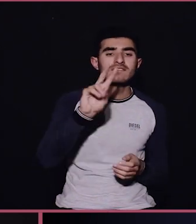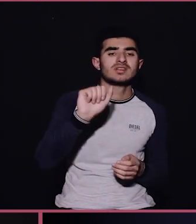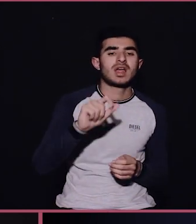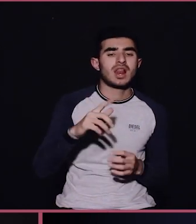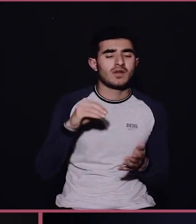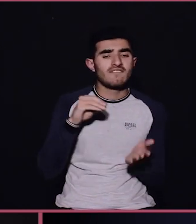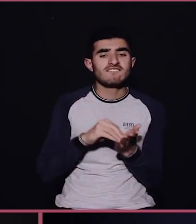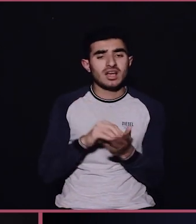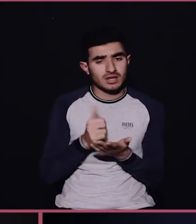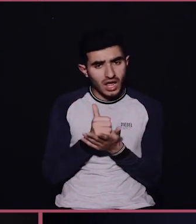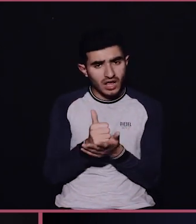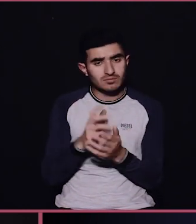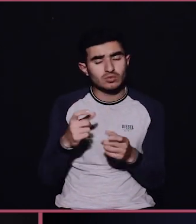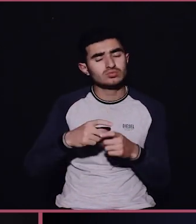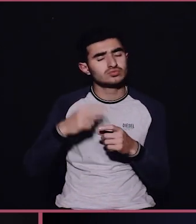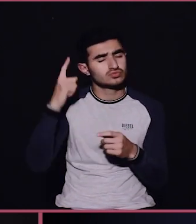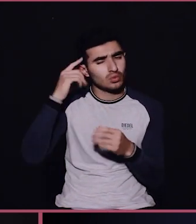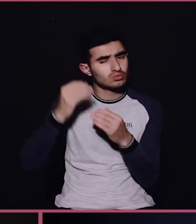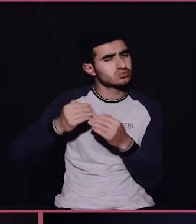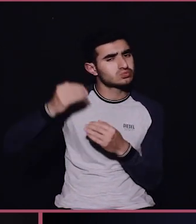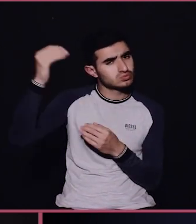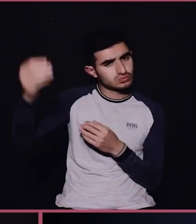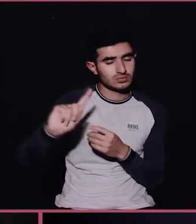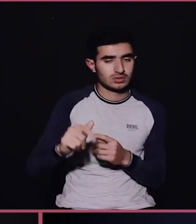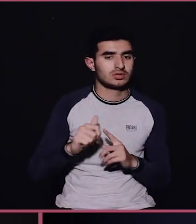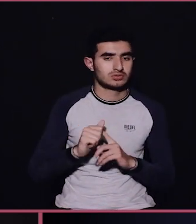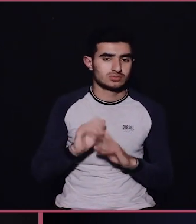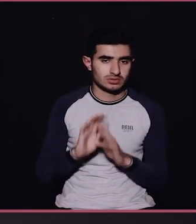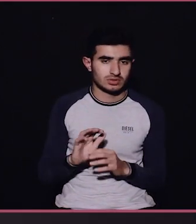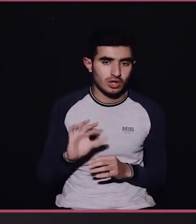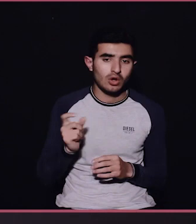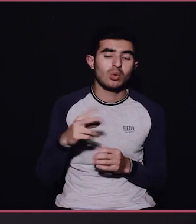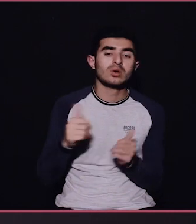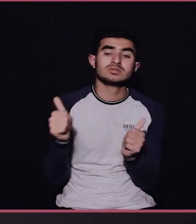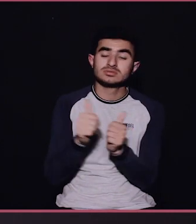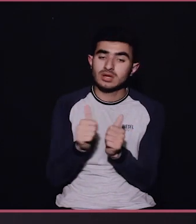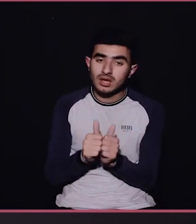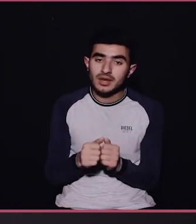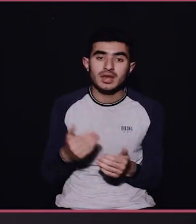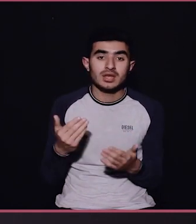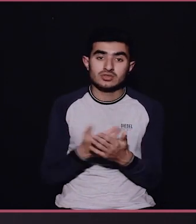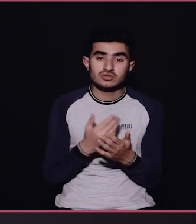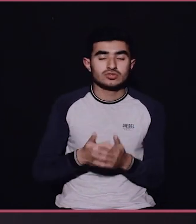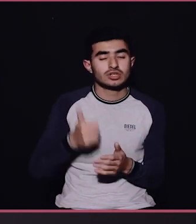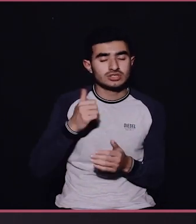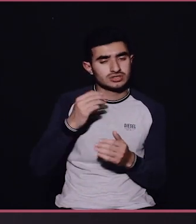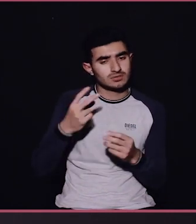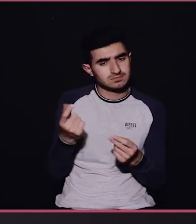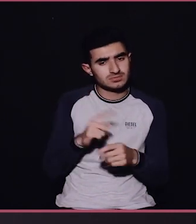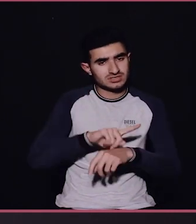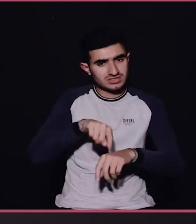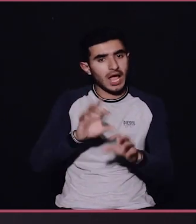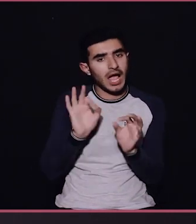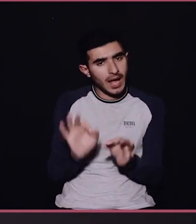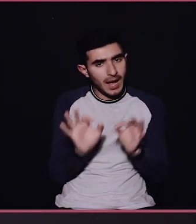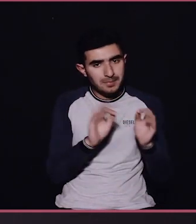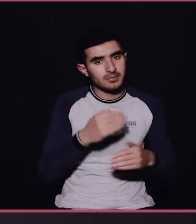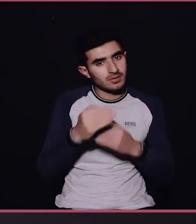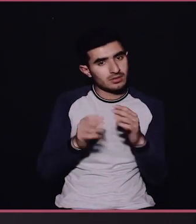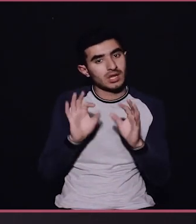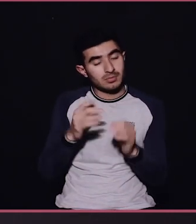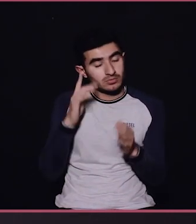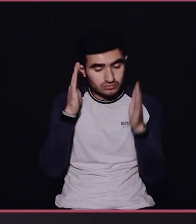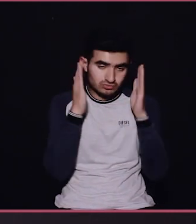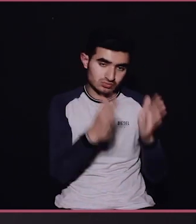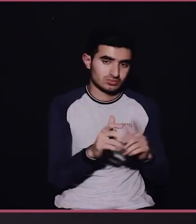गलती हम नहीं कर सकते. वैल्यू क्रिएशन इन द लॉन्ग रन, दैट्स वेयर द रियल सक्सेस इज़. उसको चेस करना है.